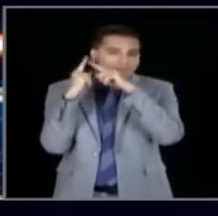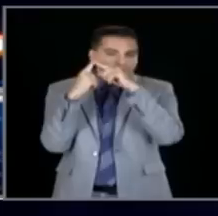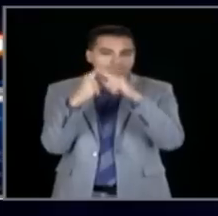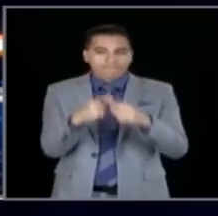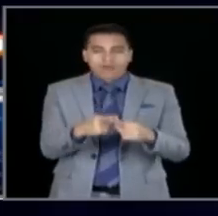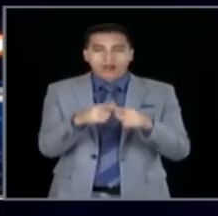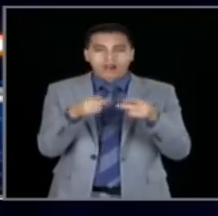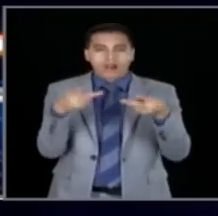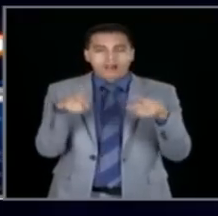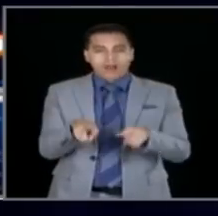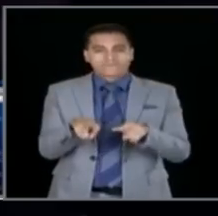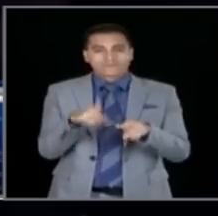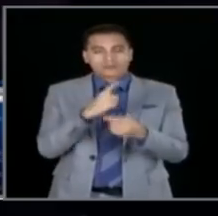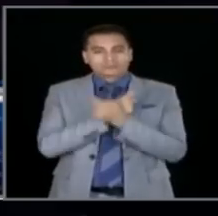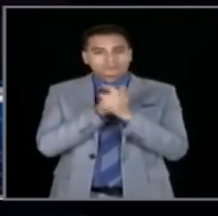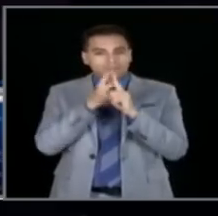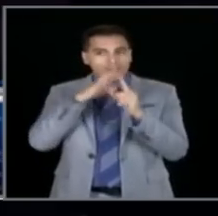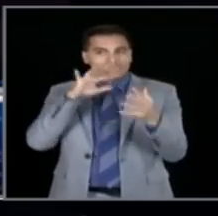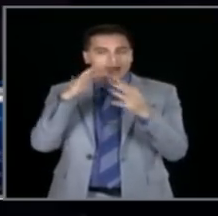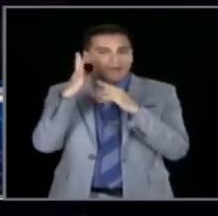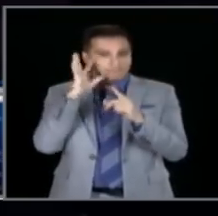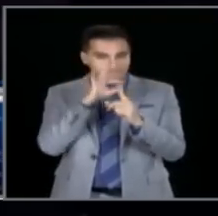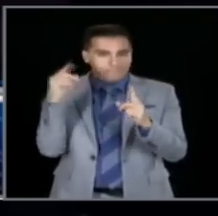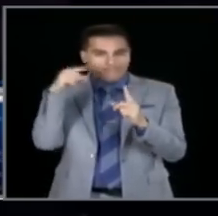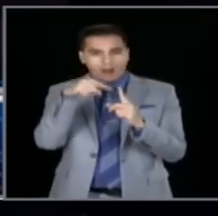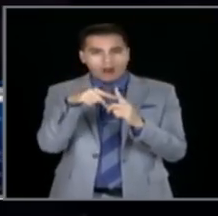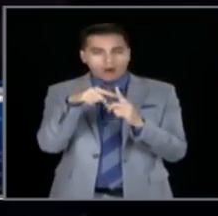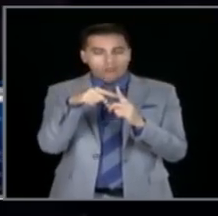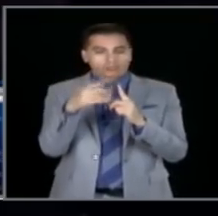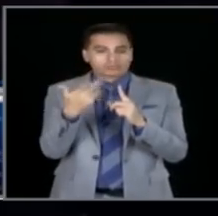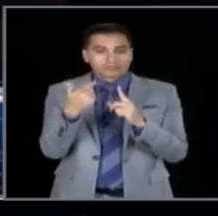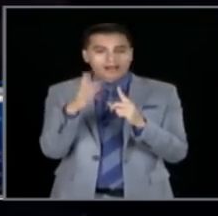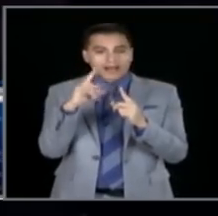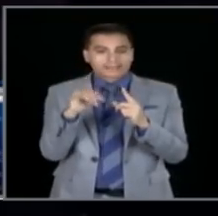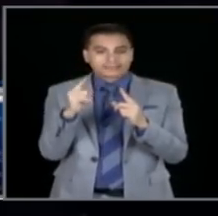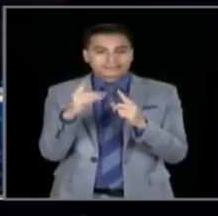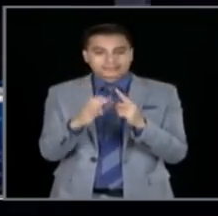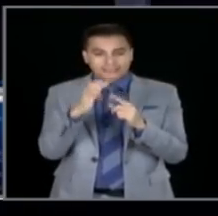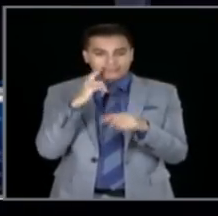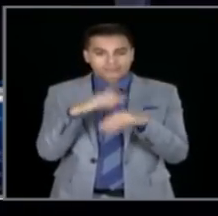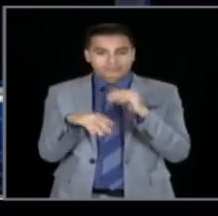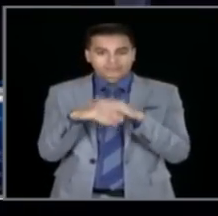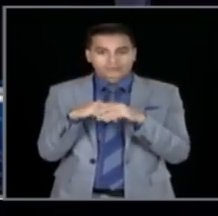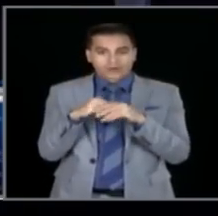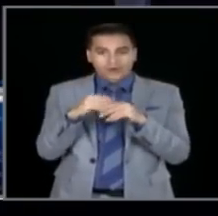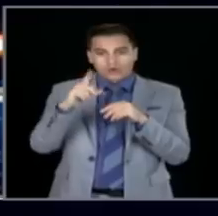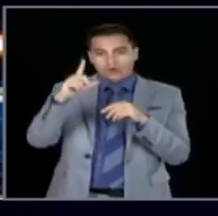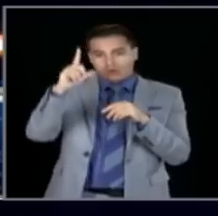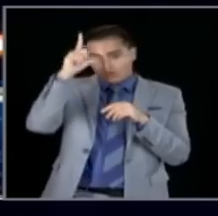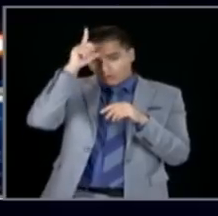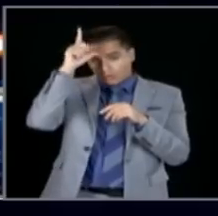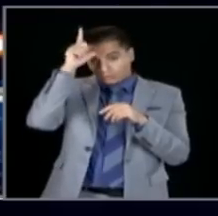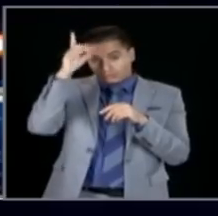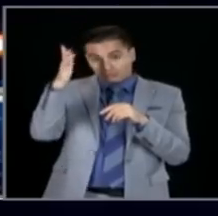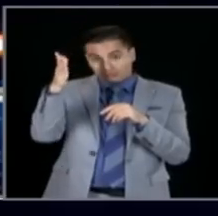عالمي لليونسكو. هدير شكلك عندك إجابة. دوس على البازر. إجابتك الأردن.